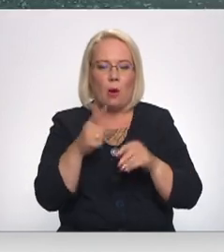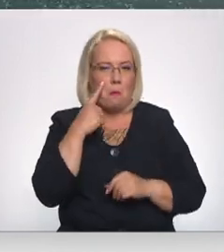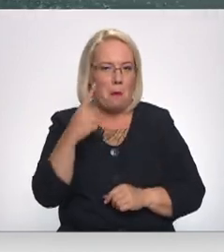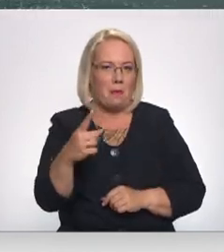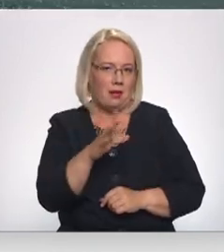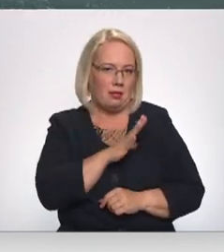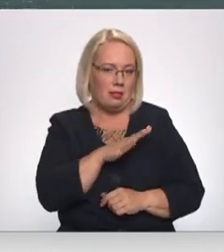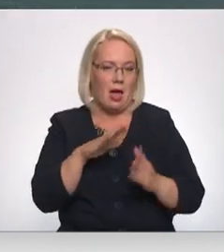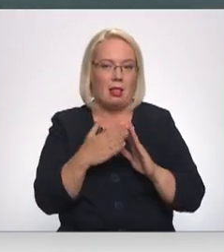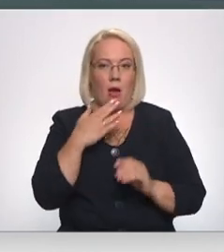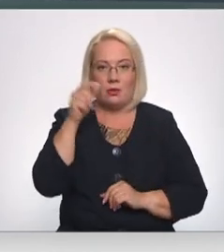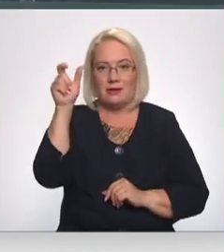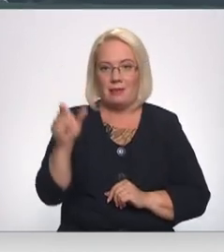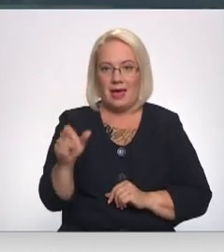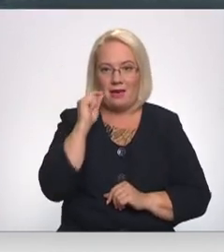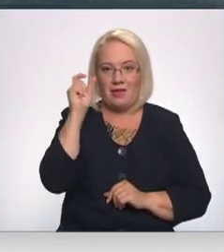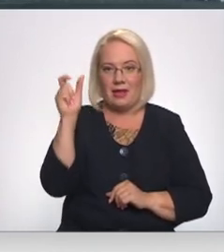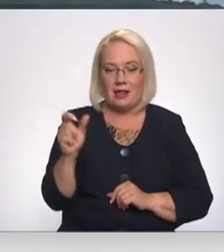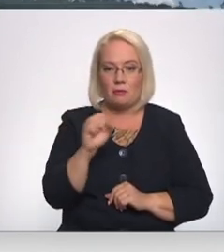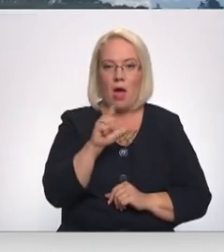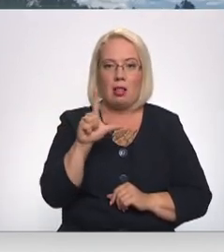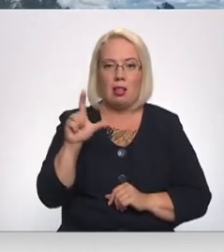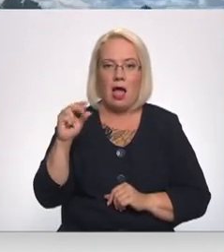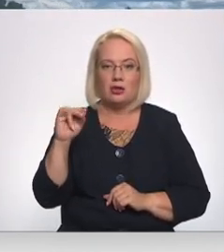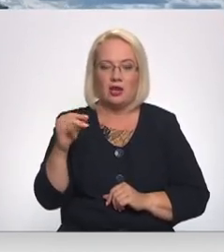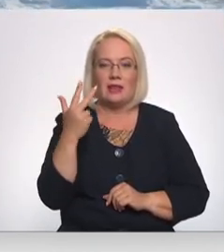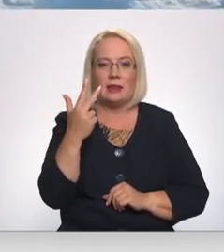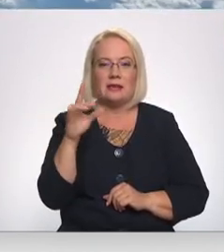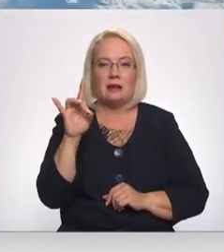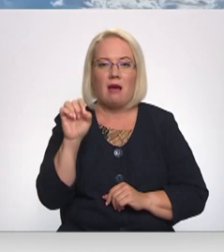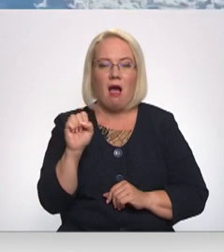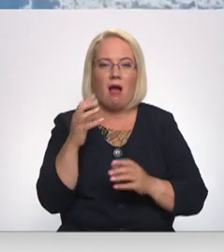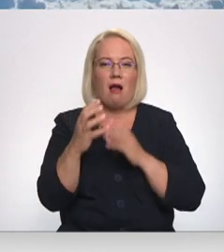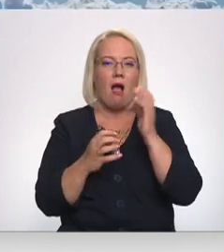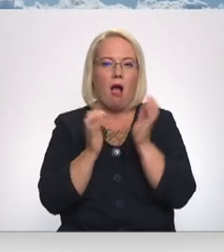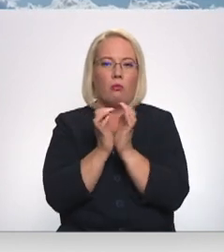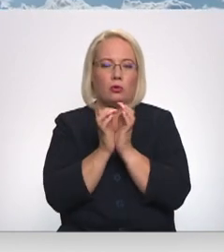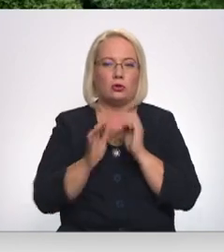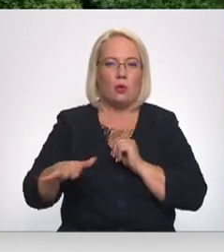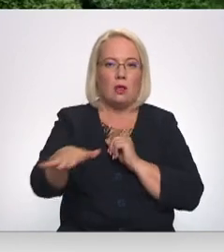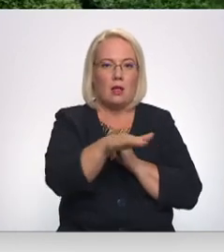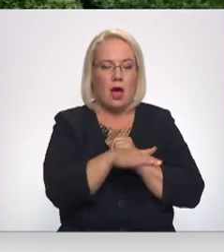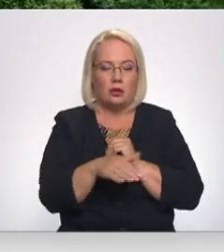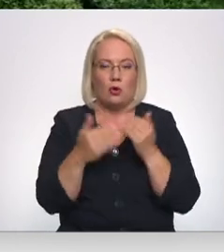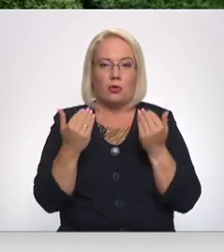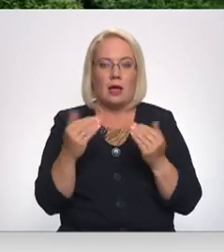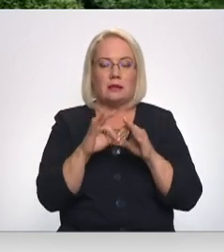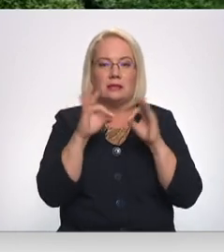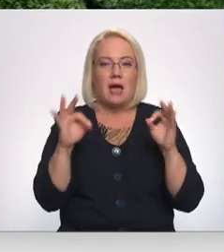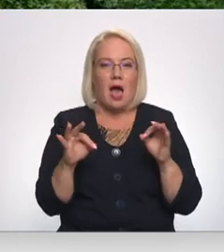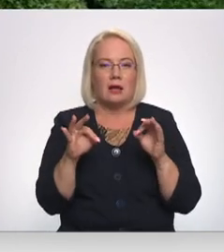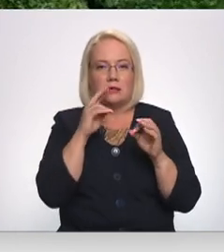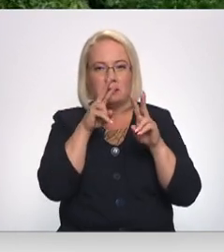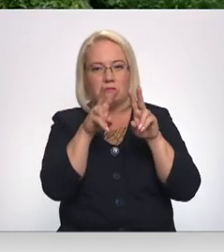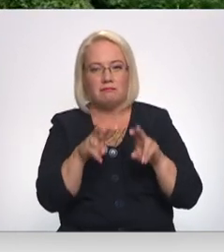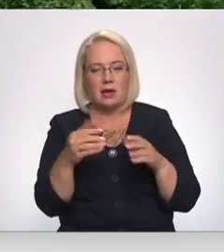pamanīt. Lauksaimniekam Mārim Malceniekam no Allažiem ir 3 hektāru liels kāposts lauks. Viņš šovasar arī sācis testēt jauno